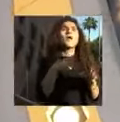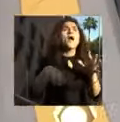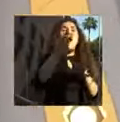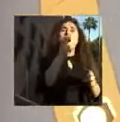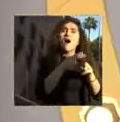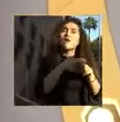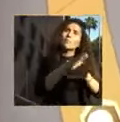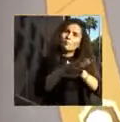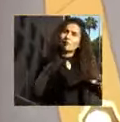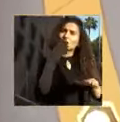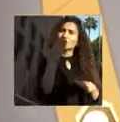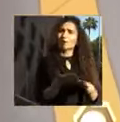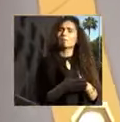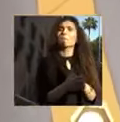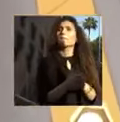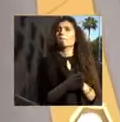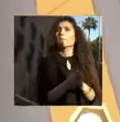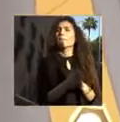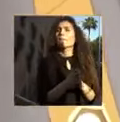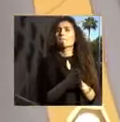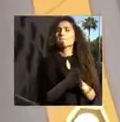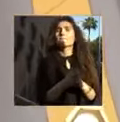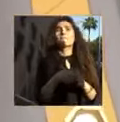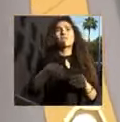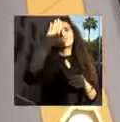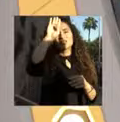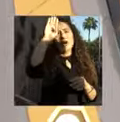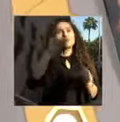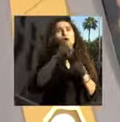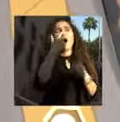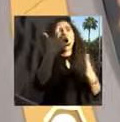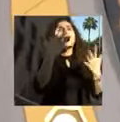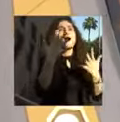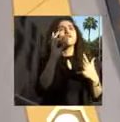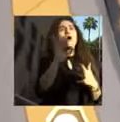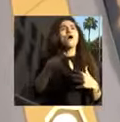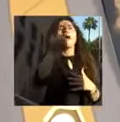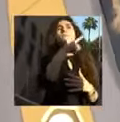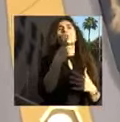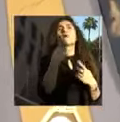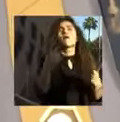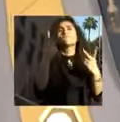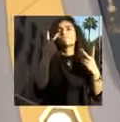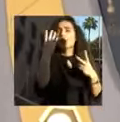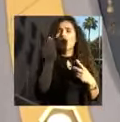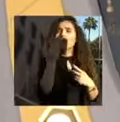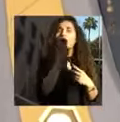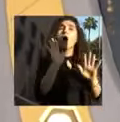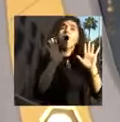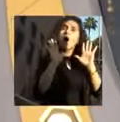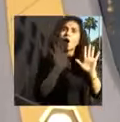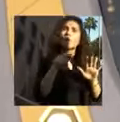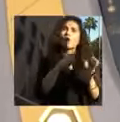bitirin artık. Bakın, İstanbul havaalanıyla övünüyorsunuz. Ama